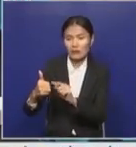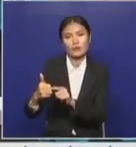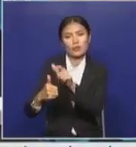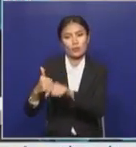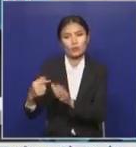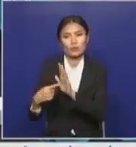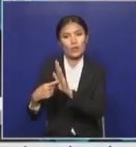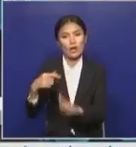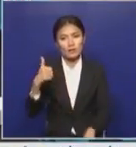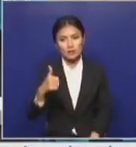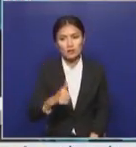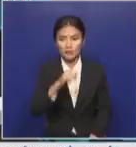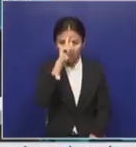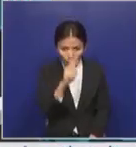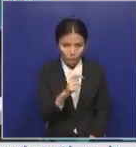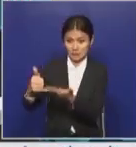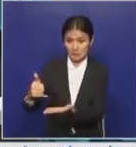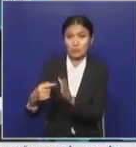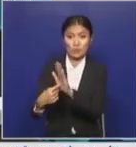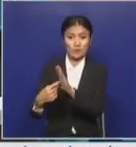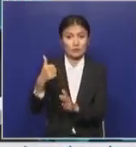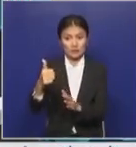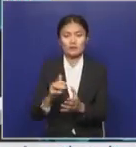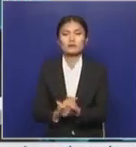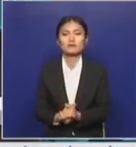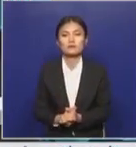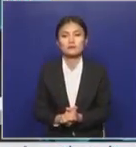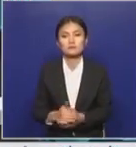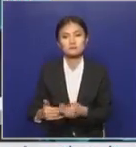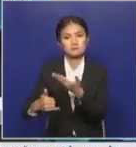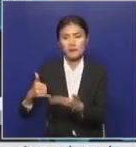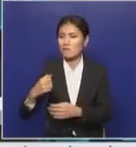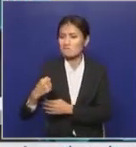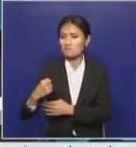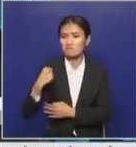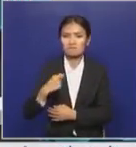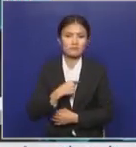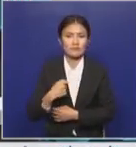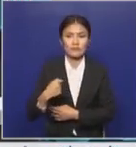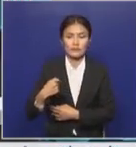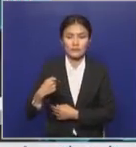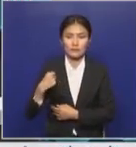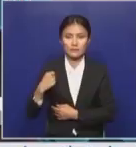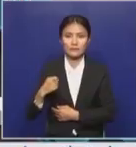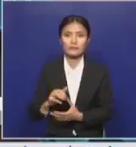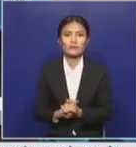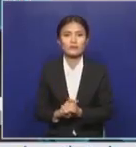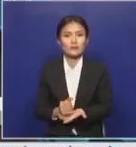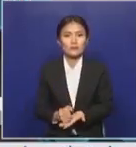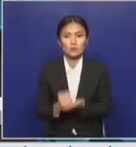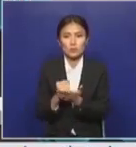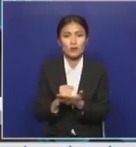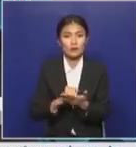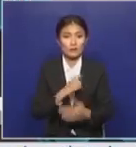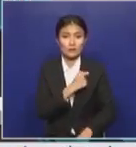ภักดีต่อสถาบันสูงสดครับแล้วก็เป็นผู้ที่เข้มแข็งและมีความสามารถที่จะปกป้องพิทักษ์